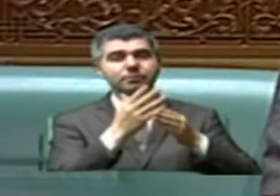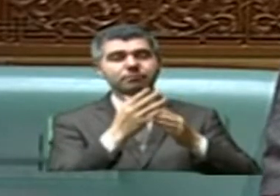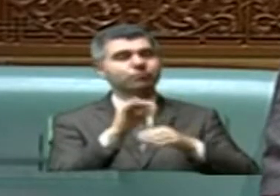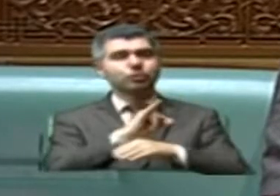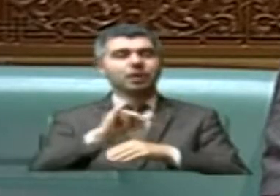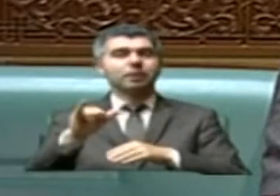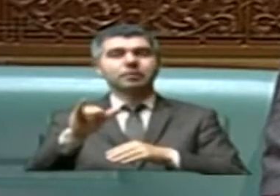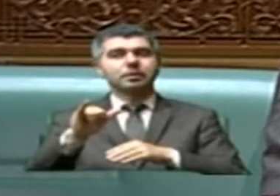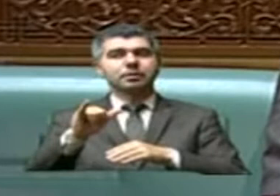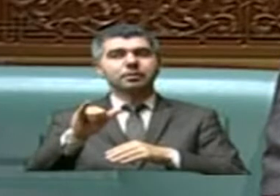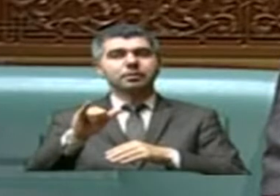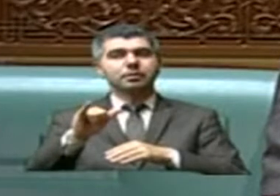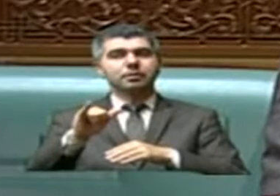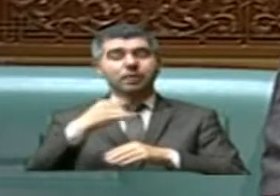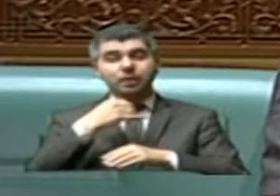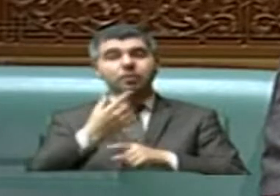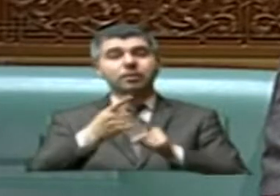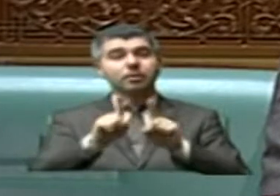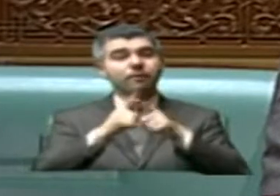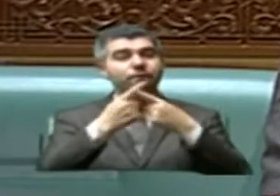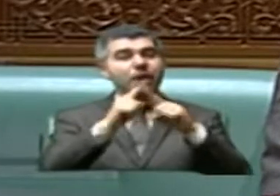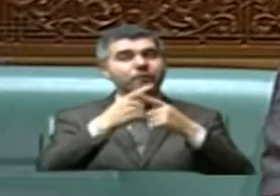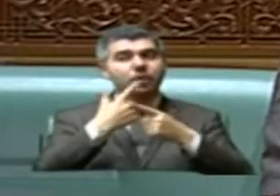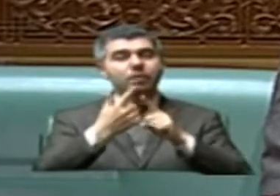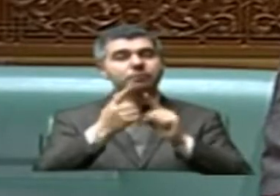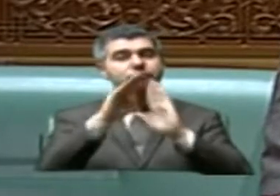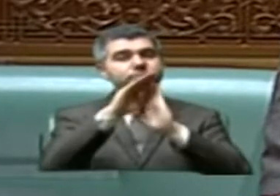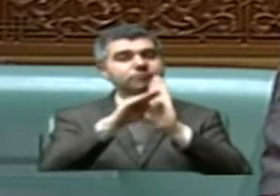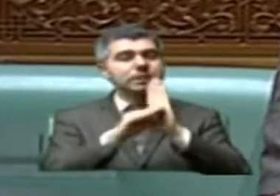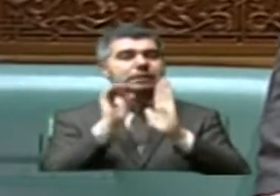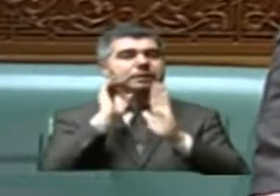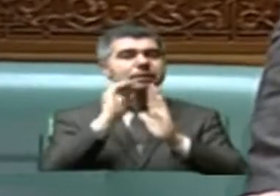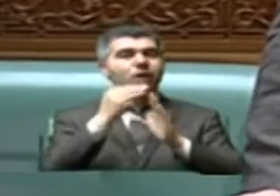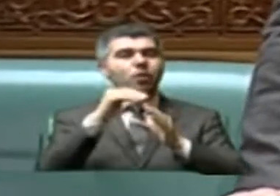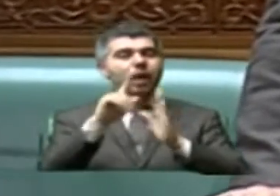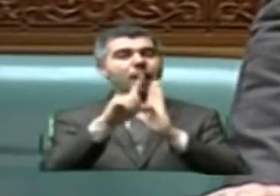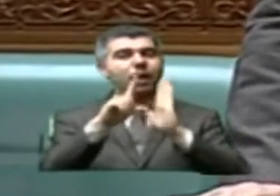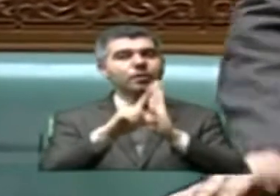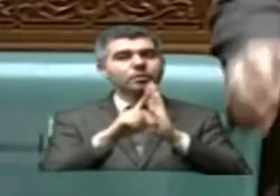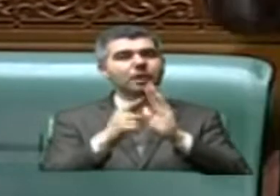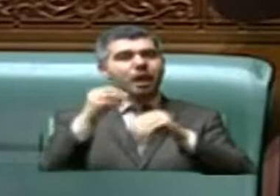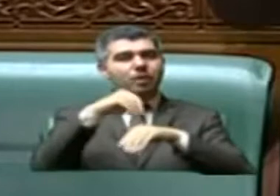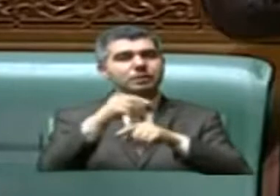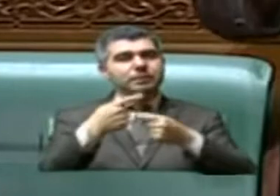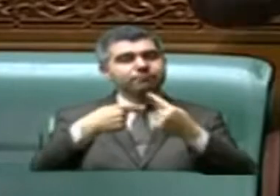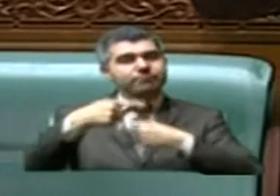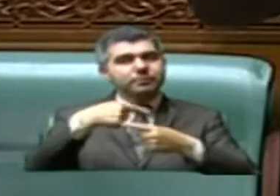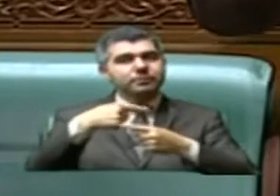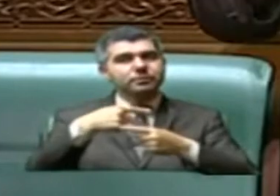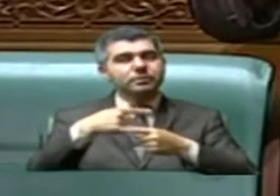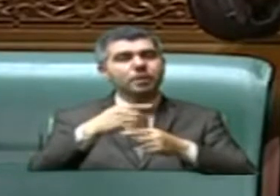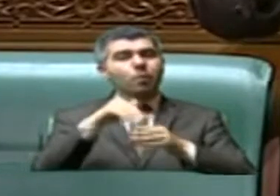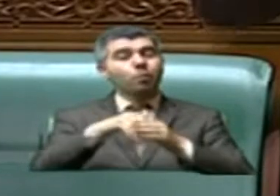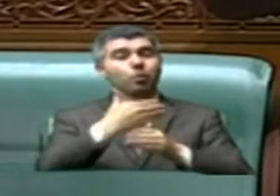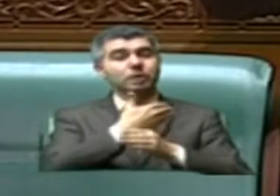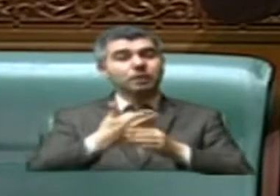غير لائق ويتنافى مع المقتضيات ديال النظام الداخلي ديالنا، وبالتالي ينبغي لا يتكرر. شكرا. النواب